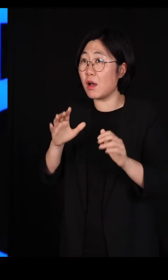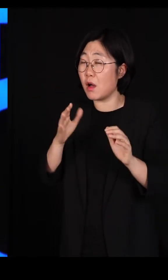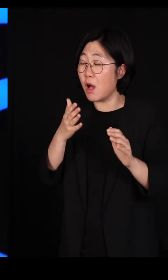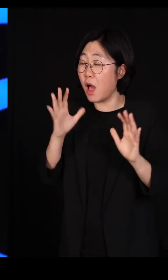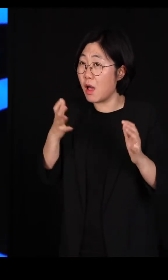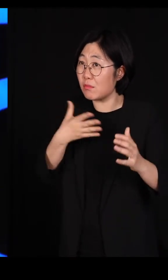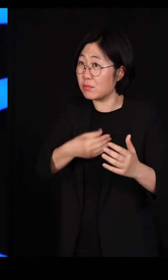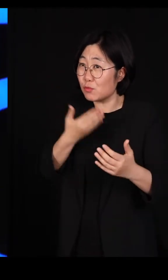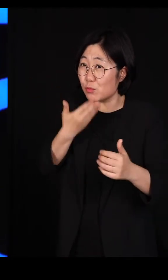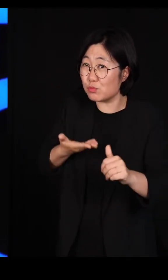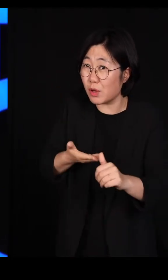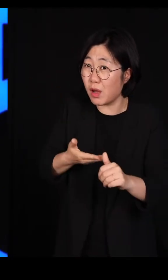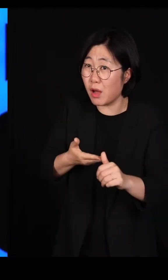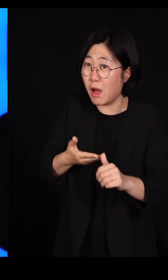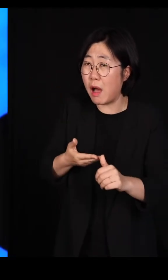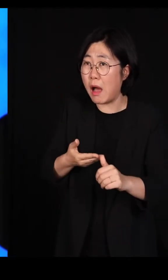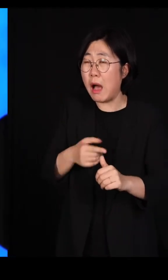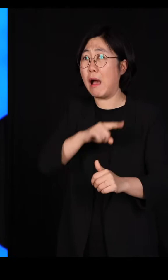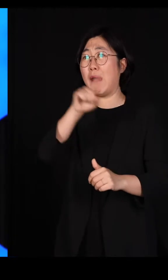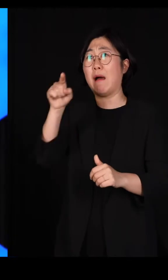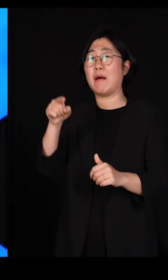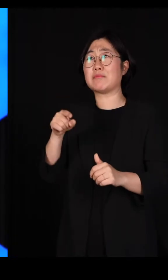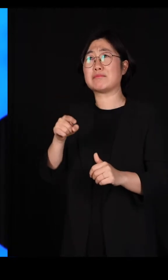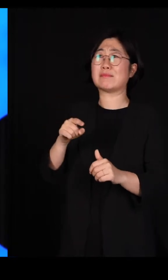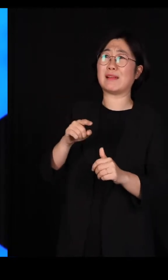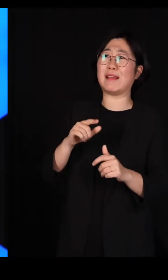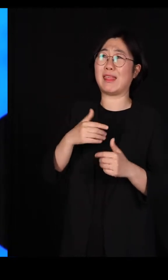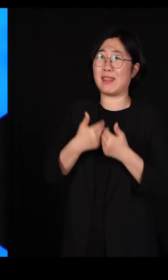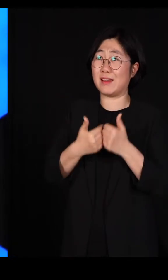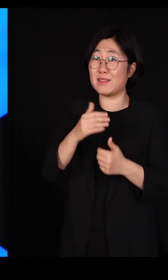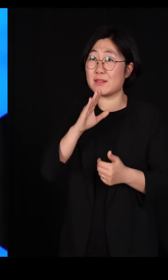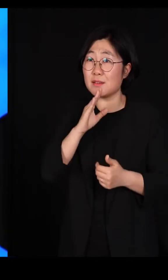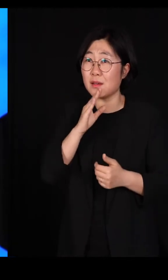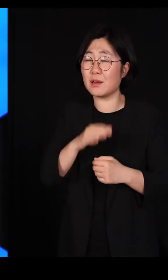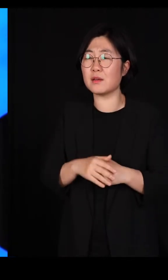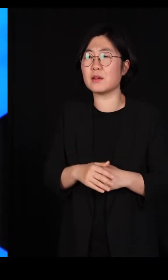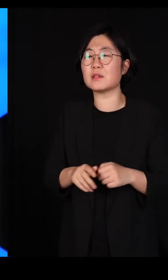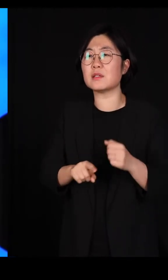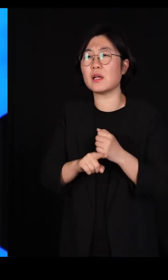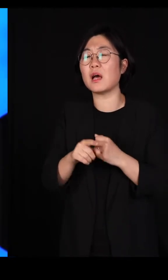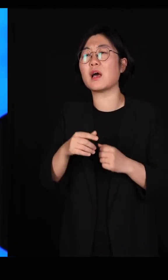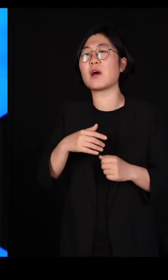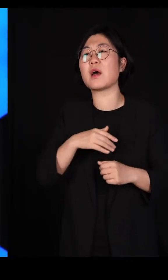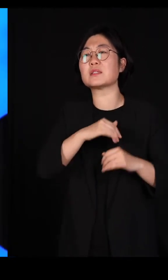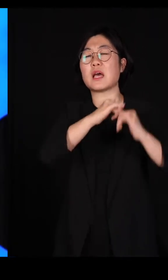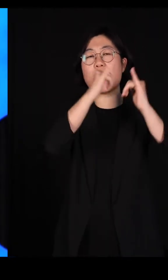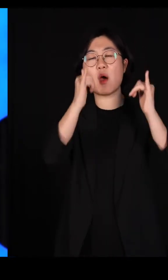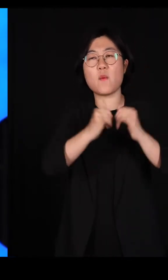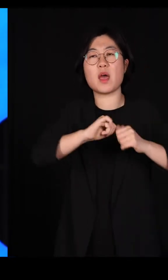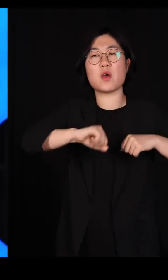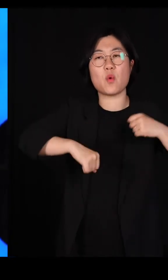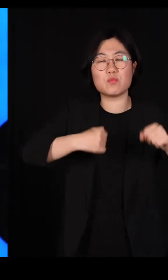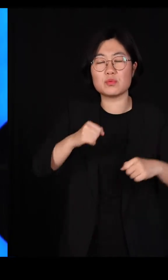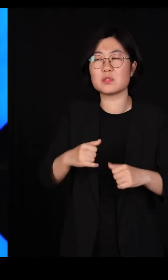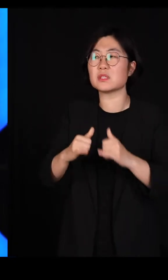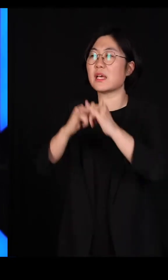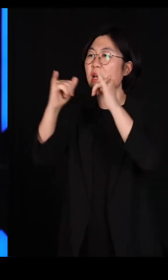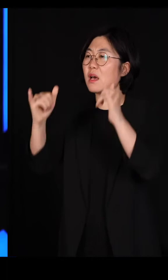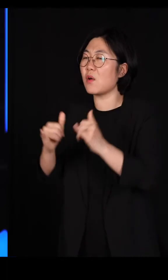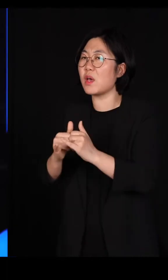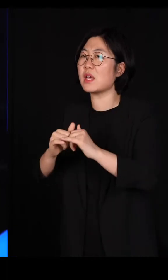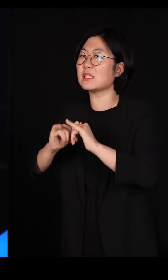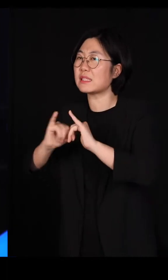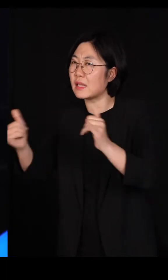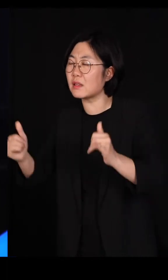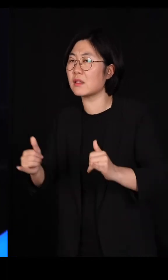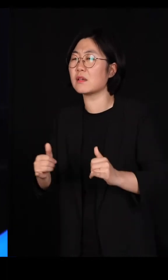때 남성의 생물학적 역할만 엄청나게 강조하고 그러진 않거든요. 우리 모두 사회적 동물로서, 사회적인 인간으로서,